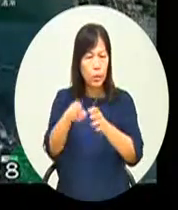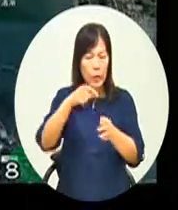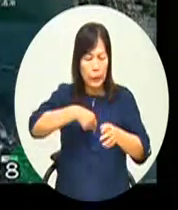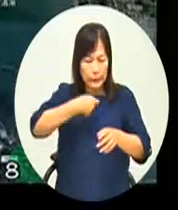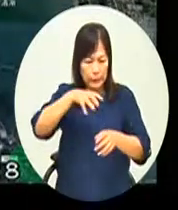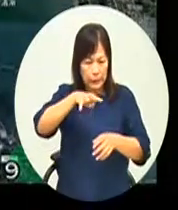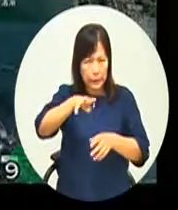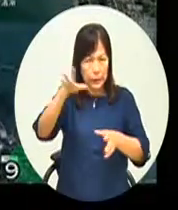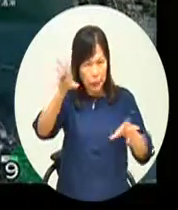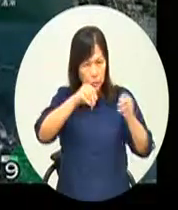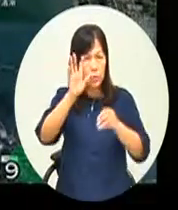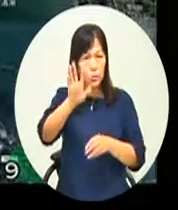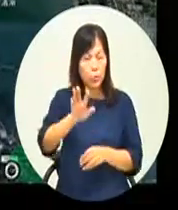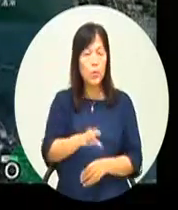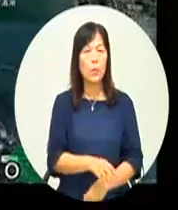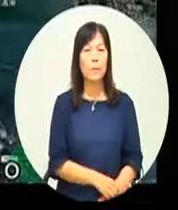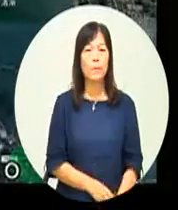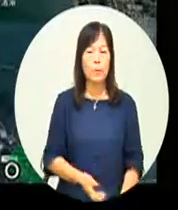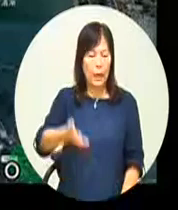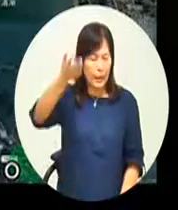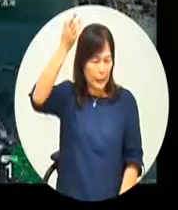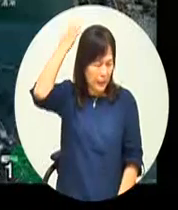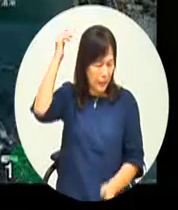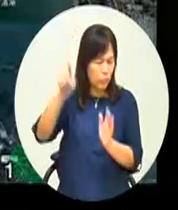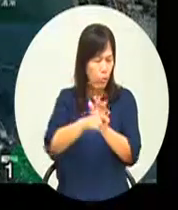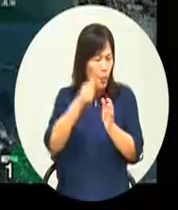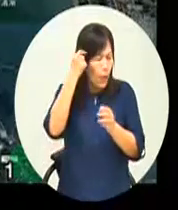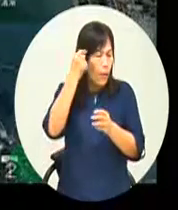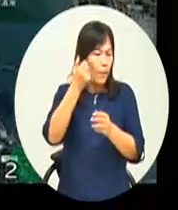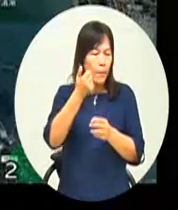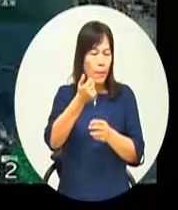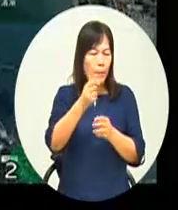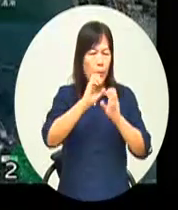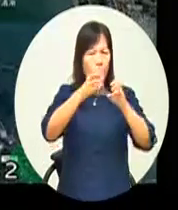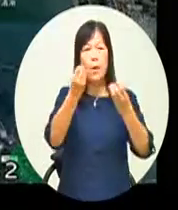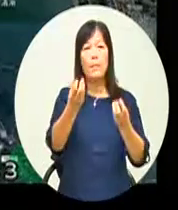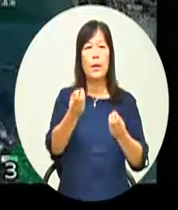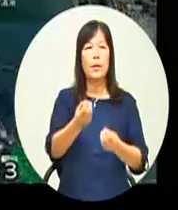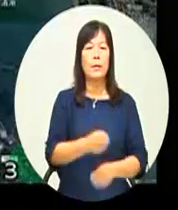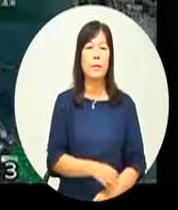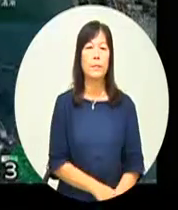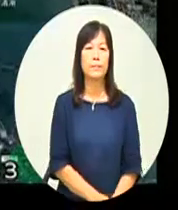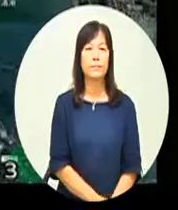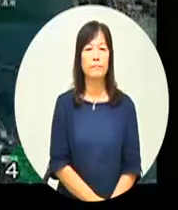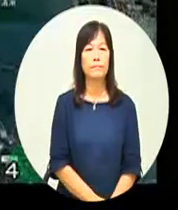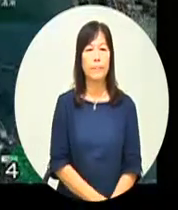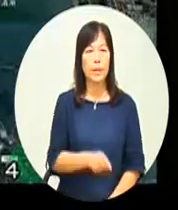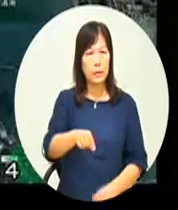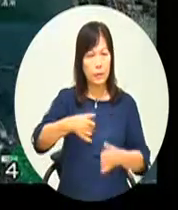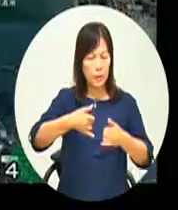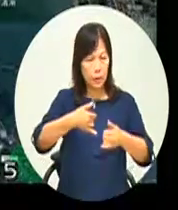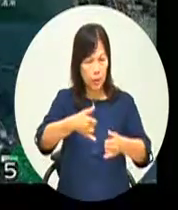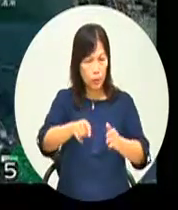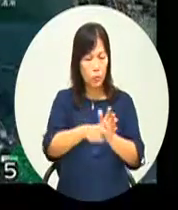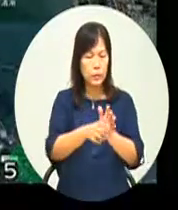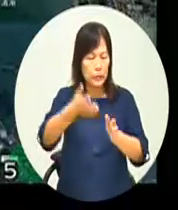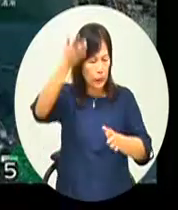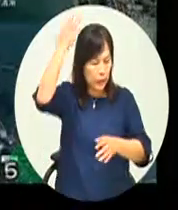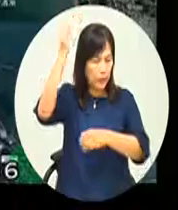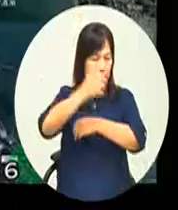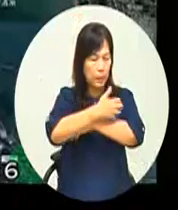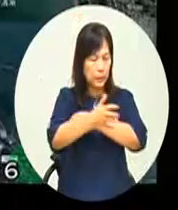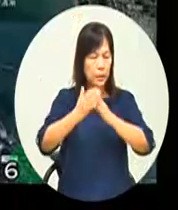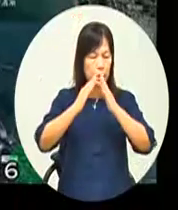源，可是过去并没有被好好的擦亮。这条线是以前县市合并之前的县市交